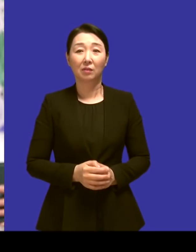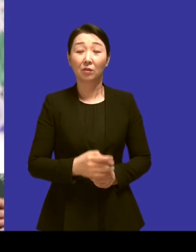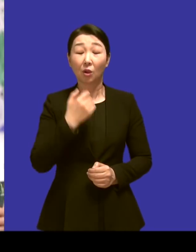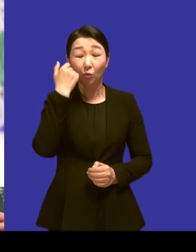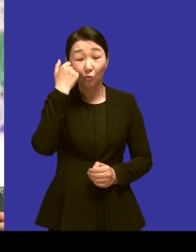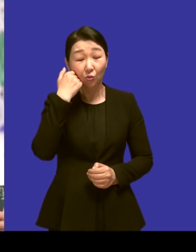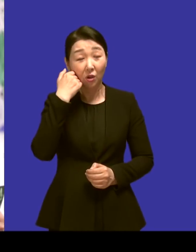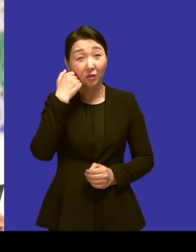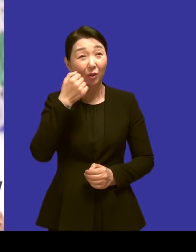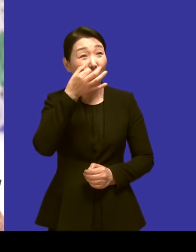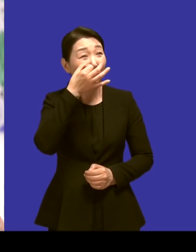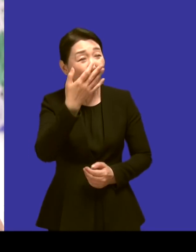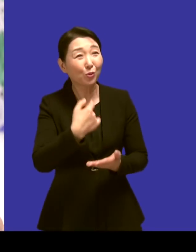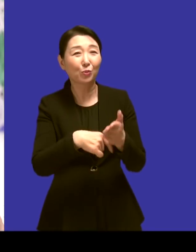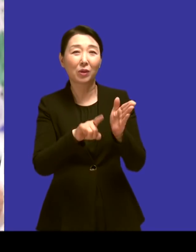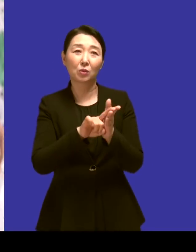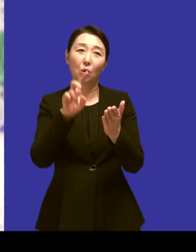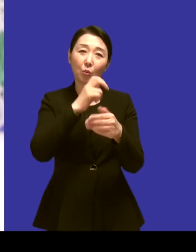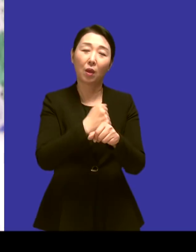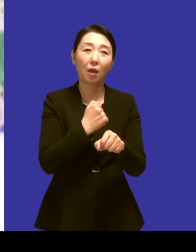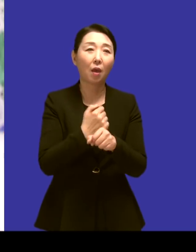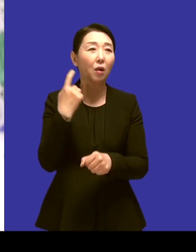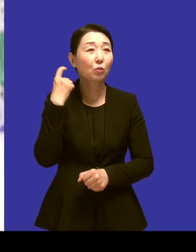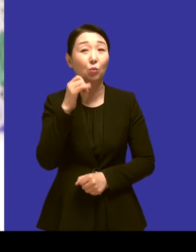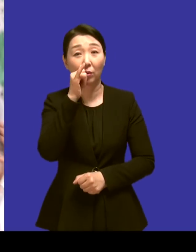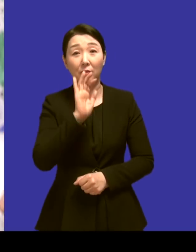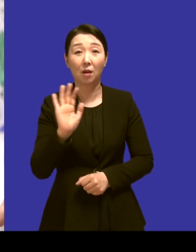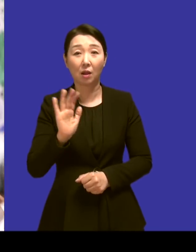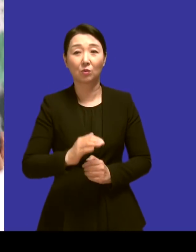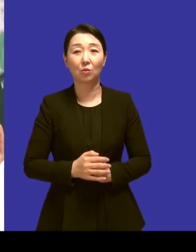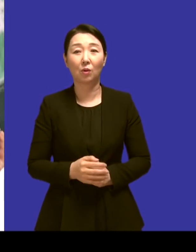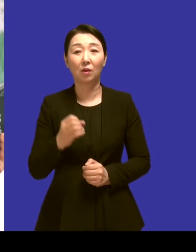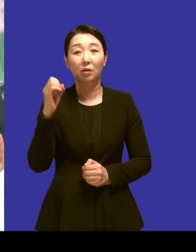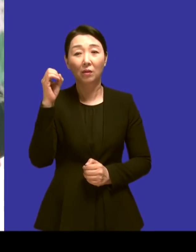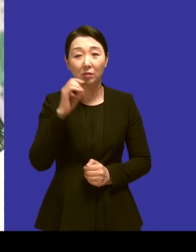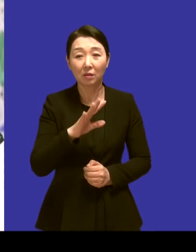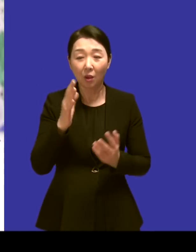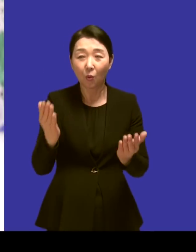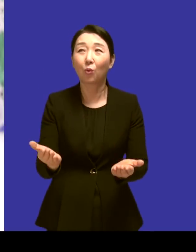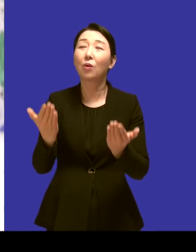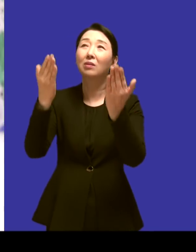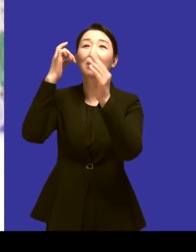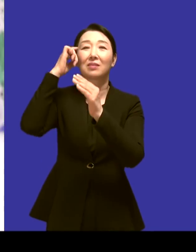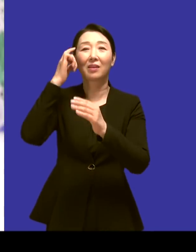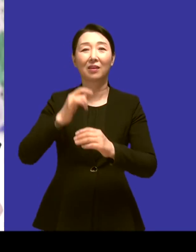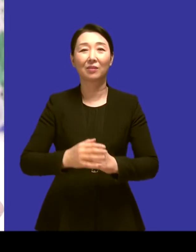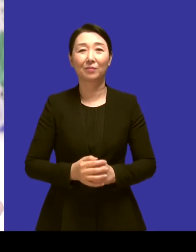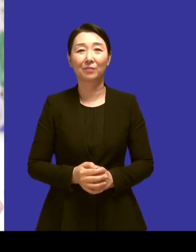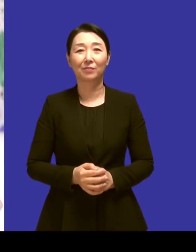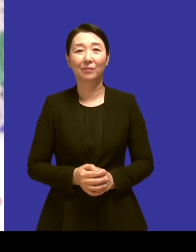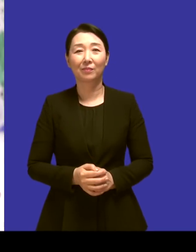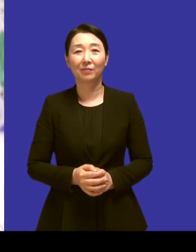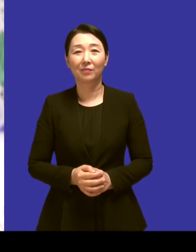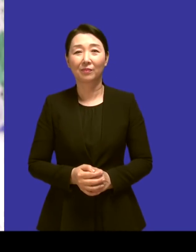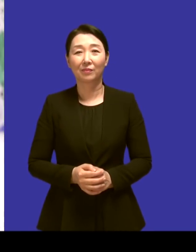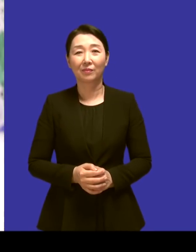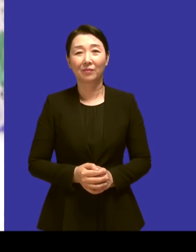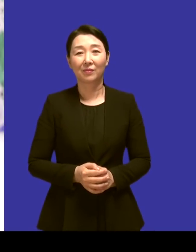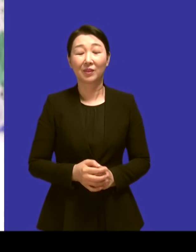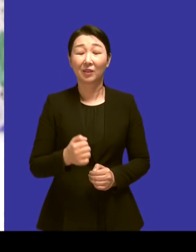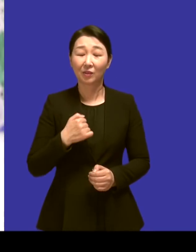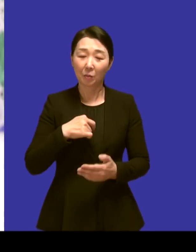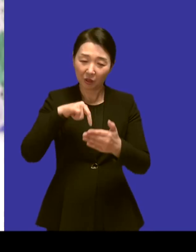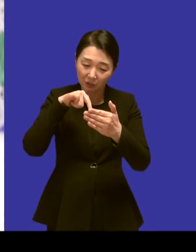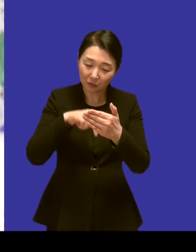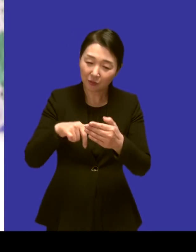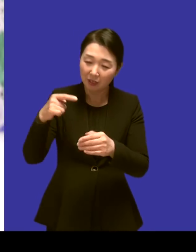누구한테 보여주기 위해서 노래를 하고 듣고 있는 것이 아니라 그냥 올려드린다라는 생각이 들어서 뭔가 이게 깊숙이